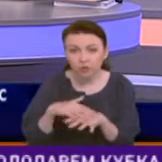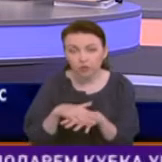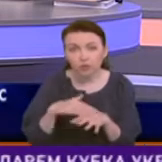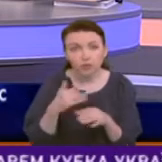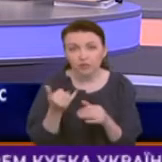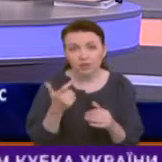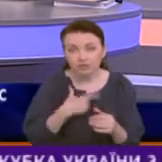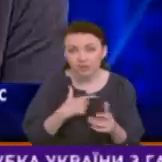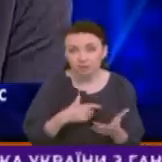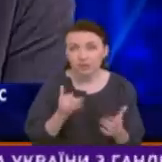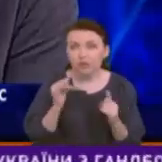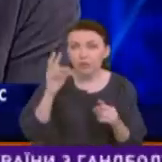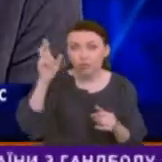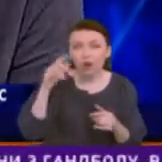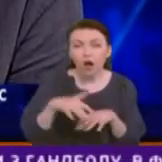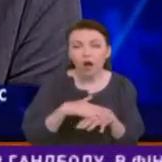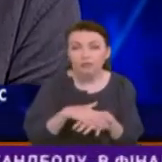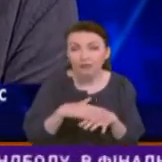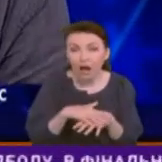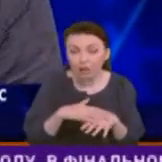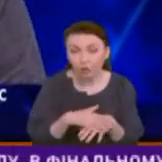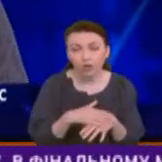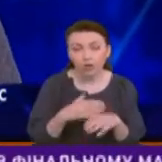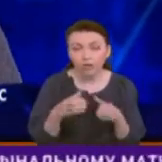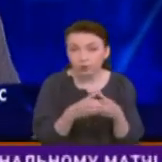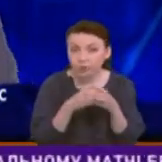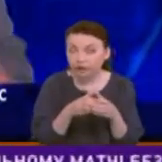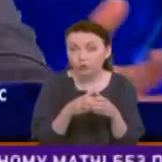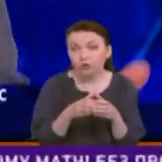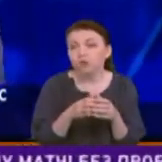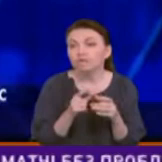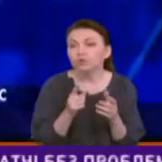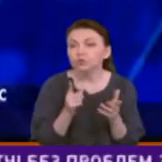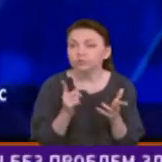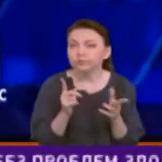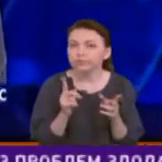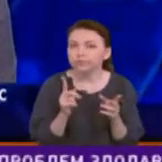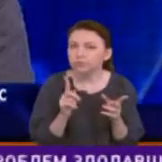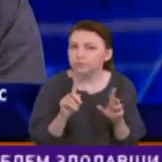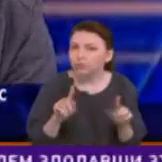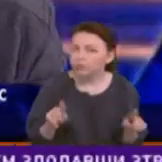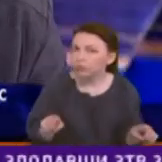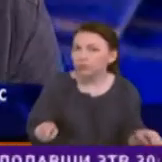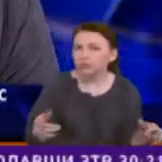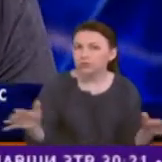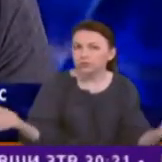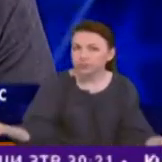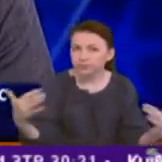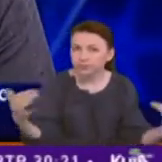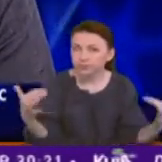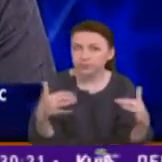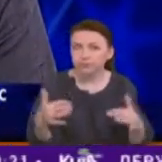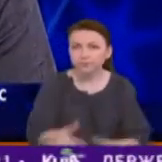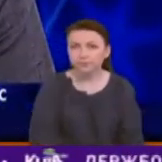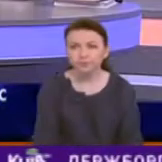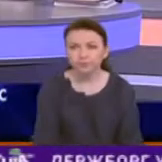для себе, а для Бога. А стадо, умовно кажучи, воно теж не без, воно має утворювати цю парафію. Я думаю, тут заковика, мені